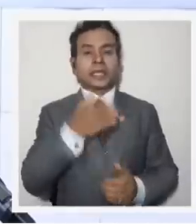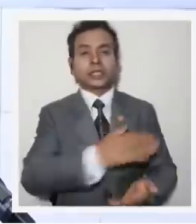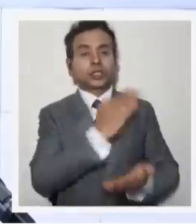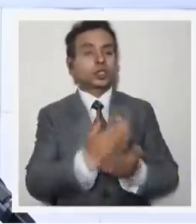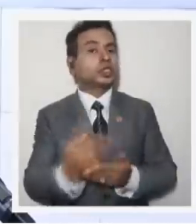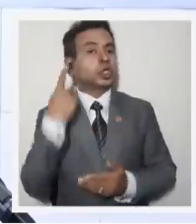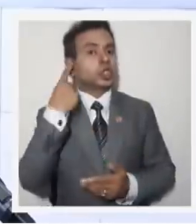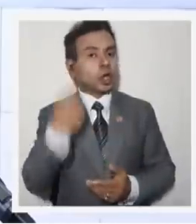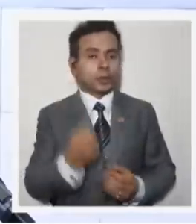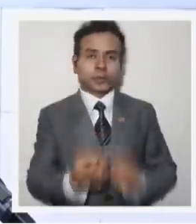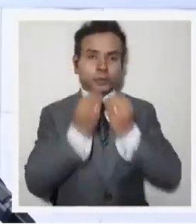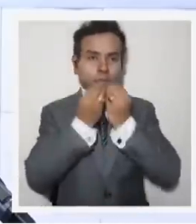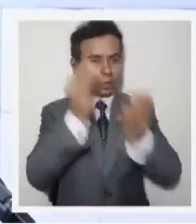থেকে।